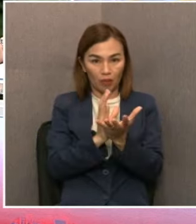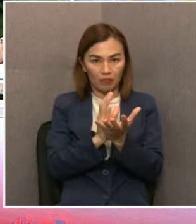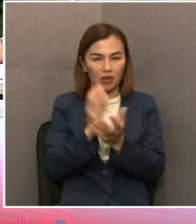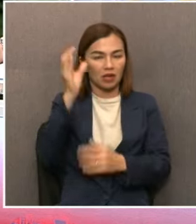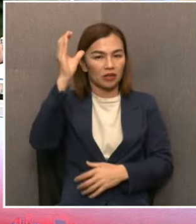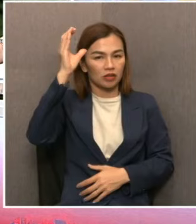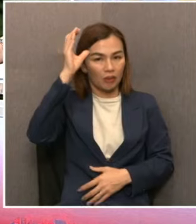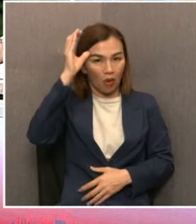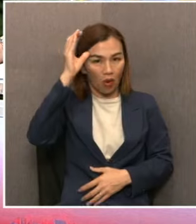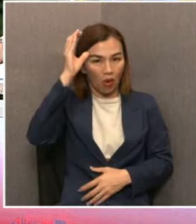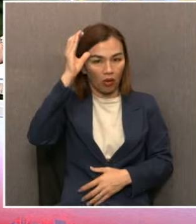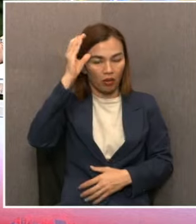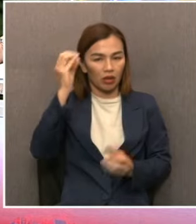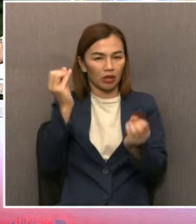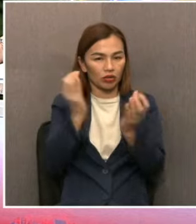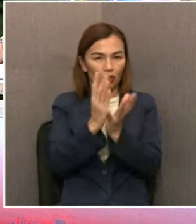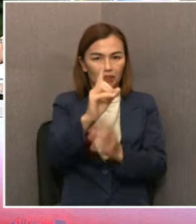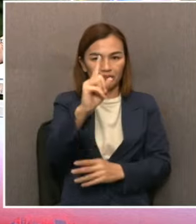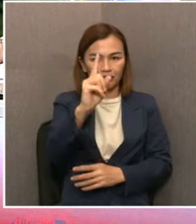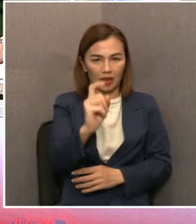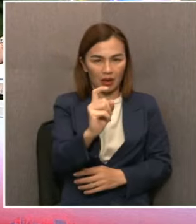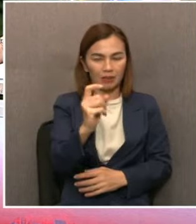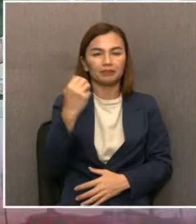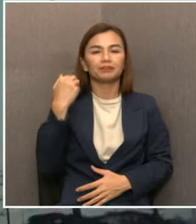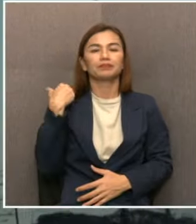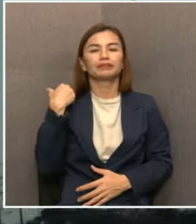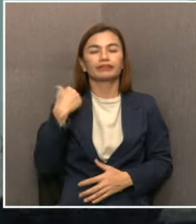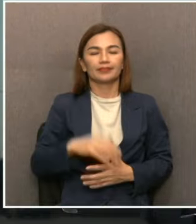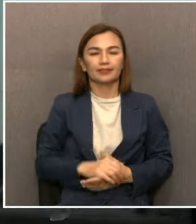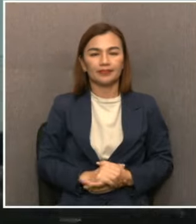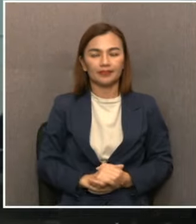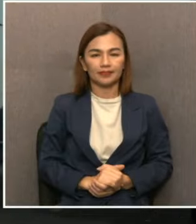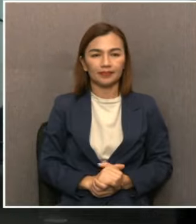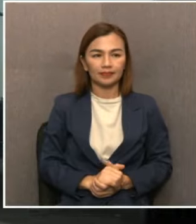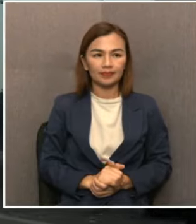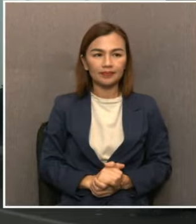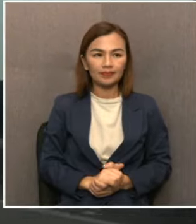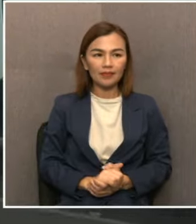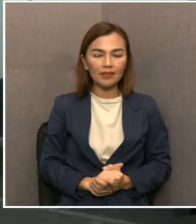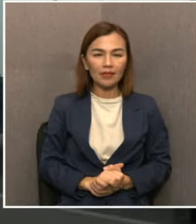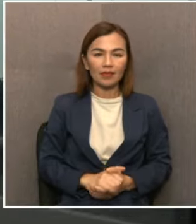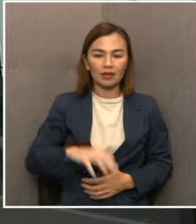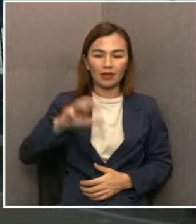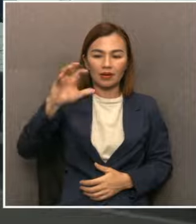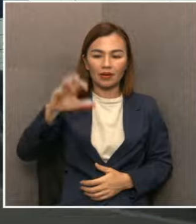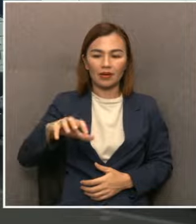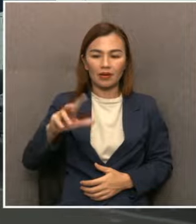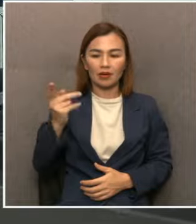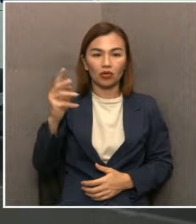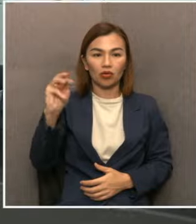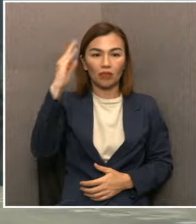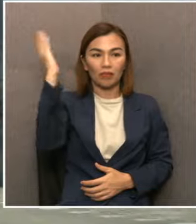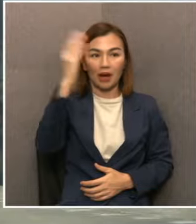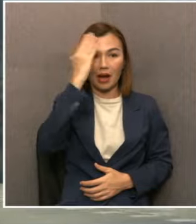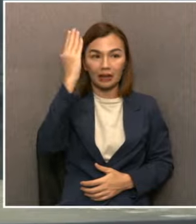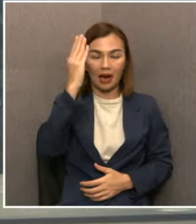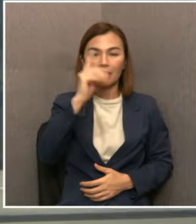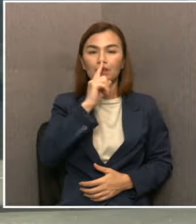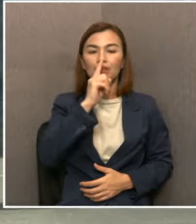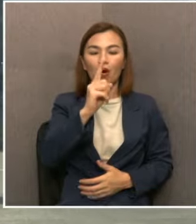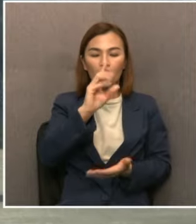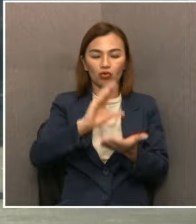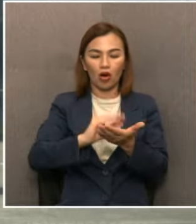แล้วก็ถึงขั้นเสียชีวิตได้เลยนะครับกรมอุตุนิยมวิทยารายงานลักษณะอากาศวันนี้ครับ